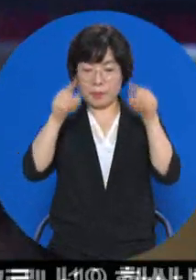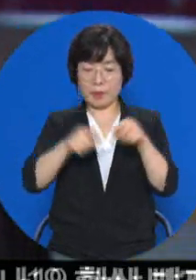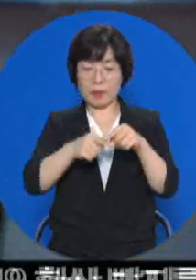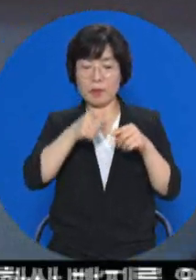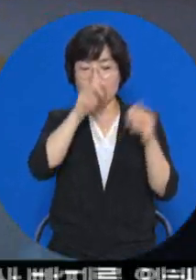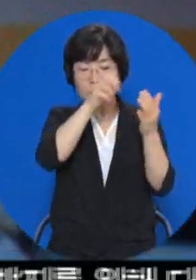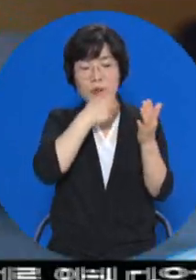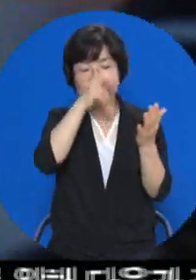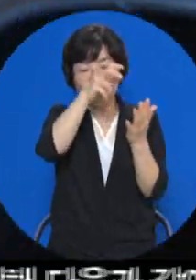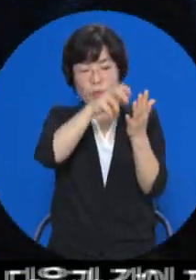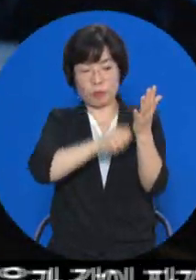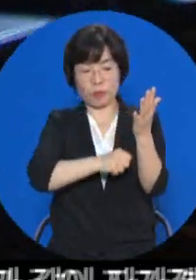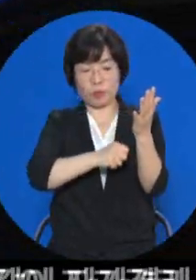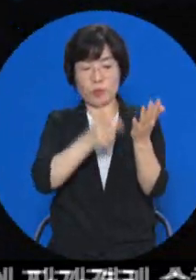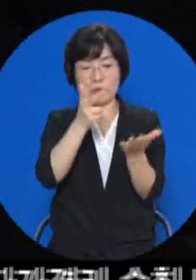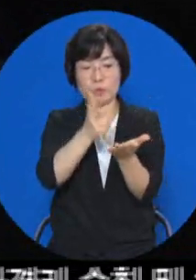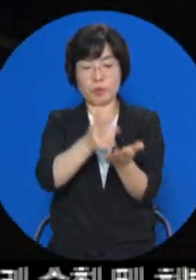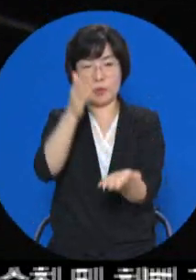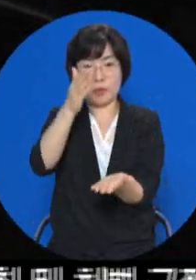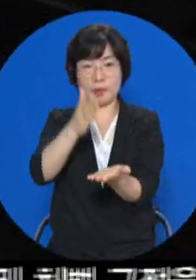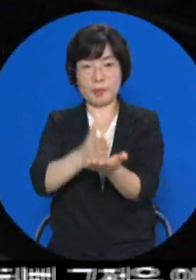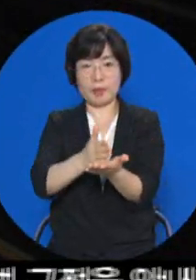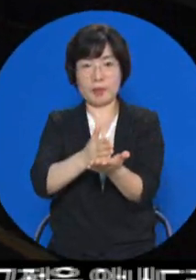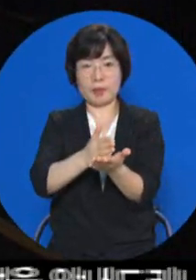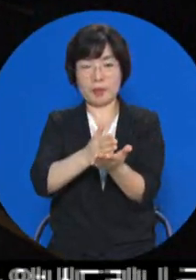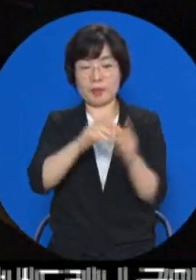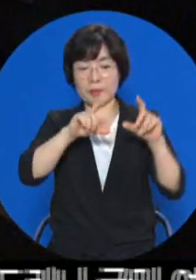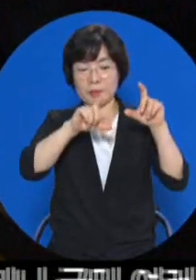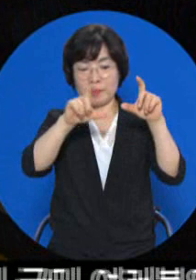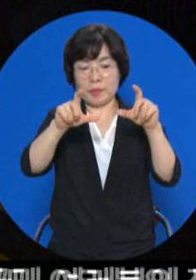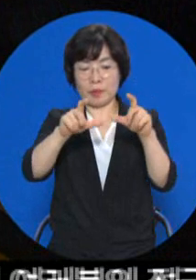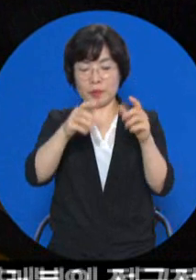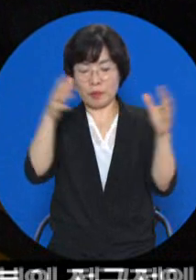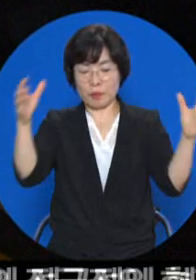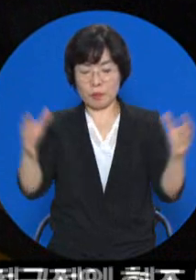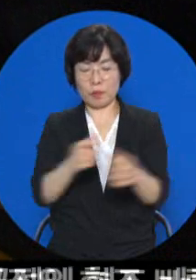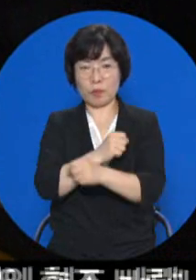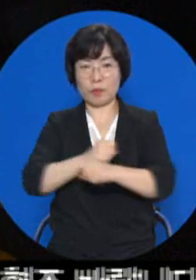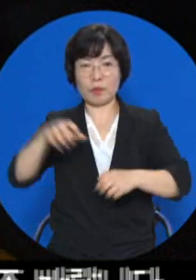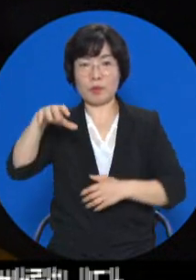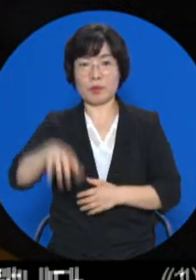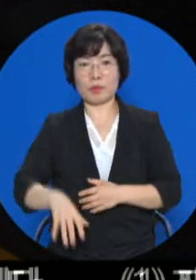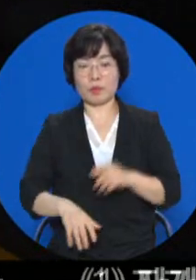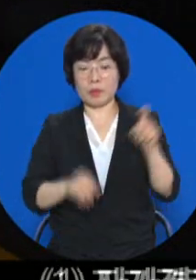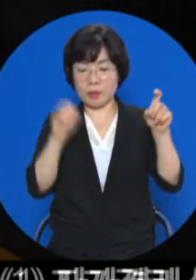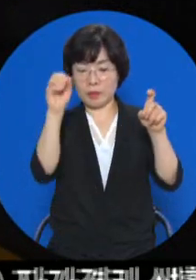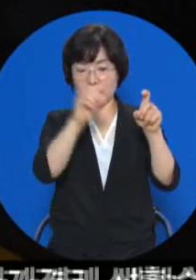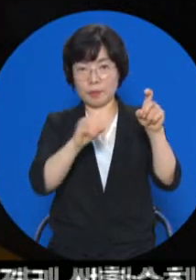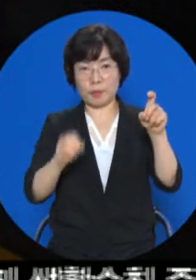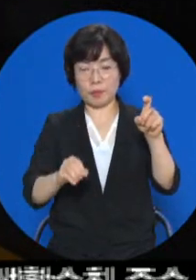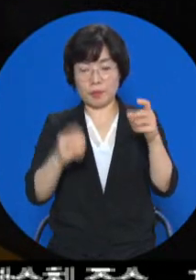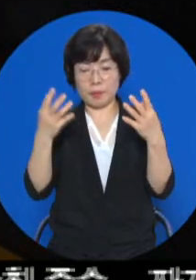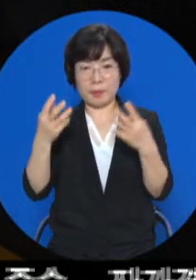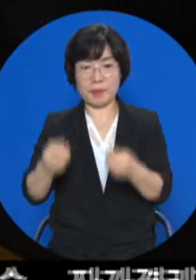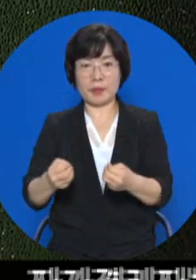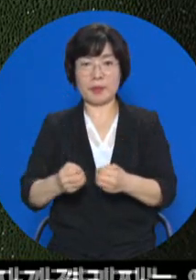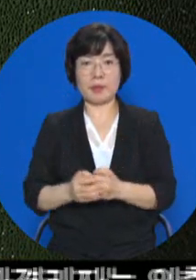물이 떨어질 수 있으니 주차를 하지 말라는 안내문인데요. 지하주차장 전체 면적의 10분의 1을 차지할 정도로